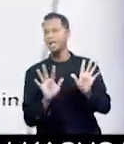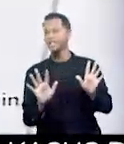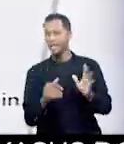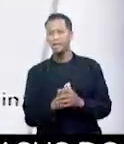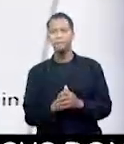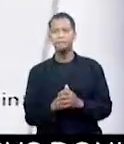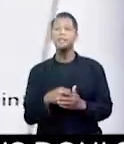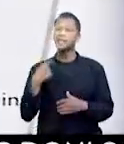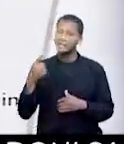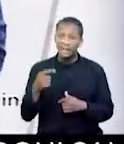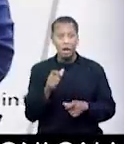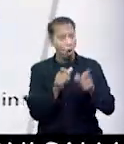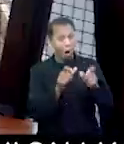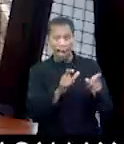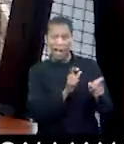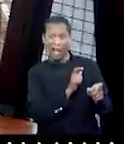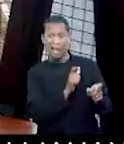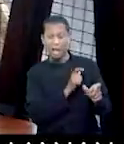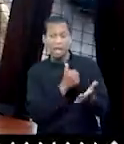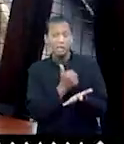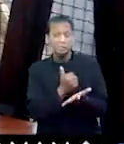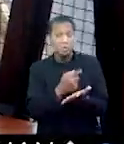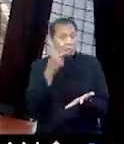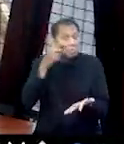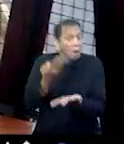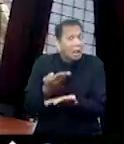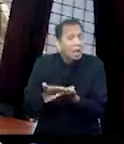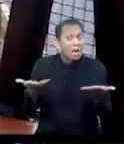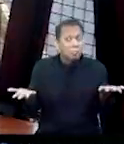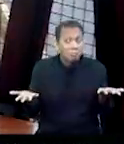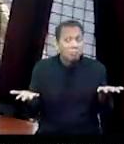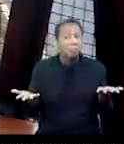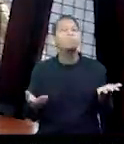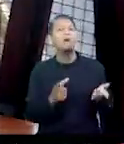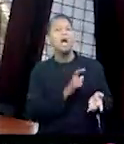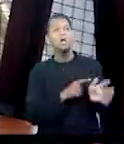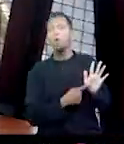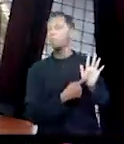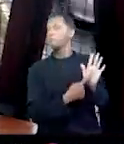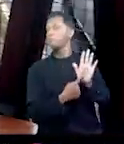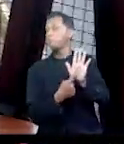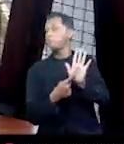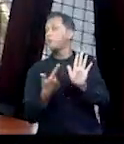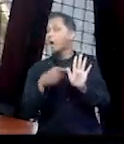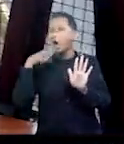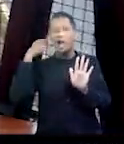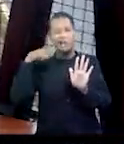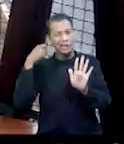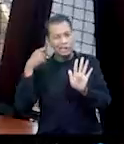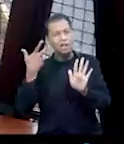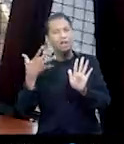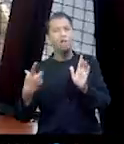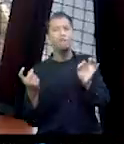menguak fakta yang mengejutkan. Flexing dilakukan oleh para afiliator maupun juga influencer dengan followers ribuan